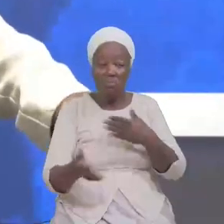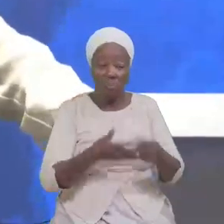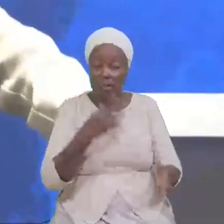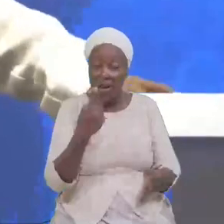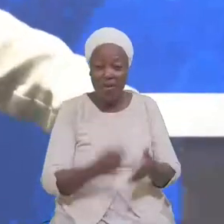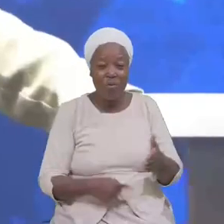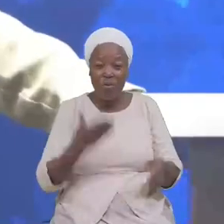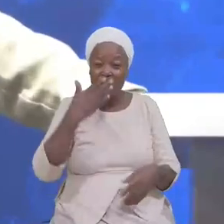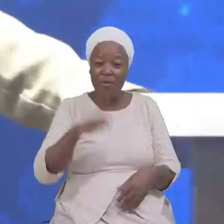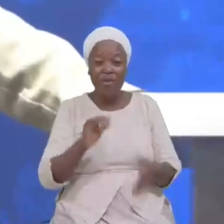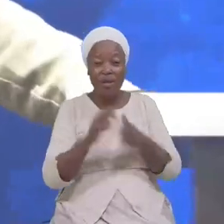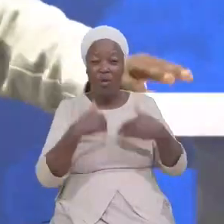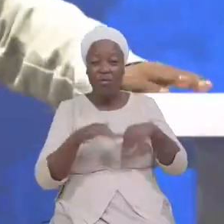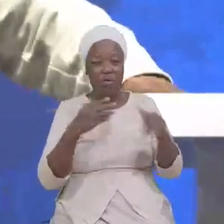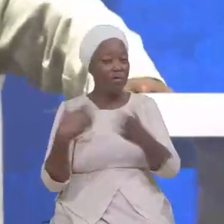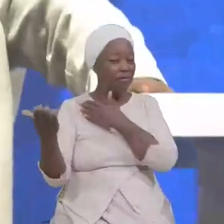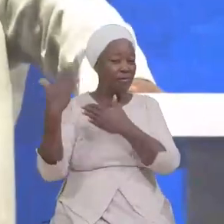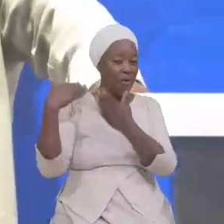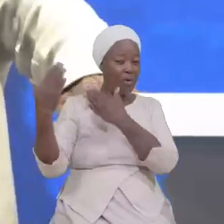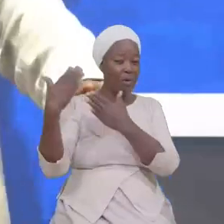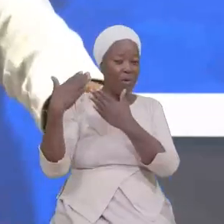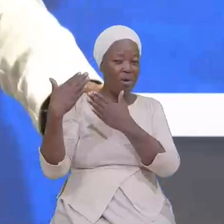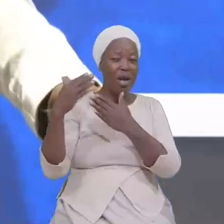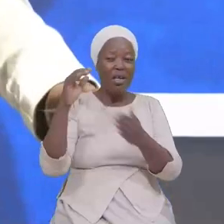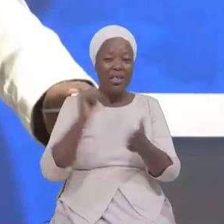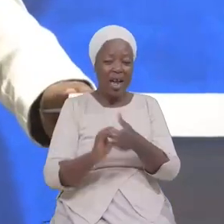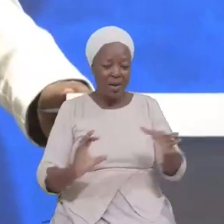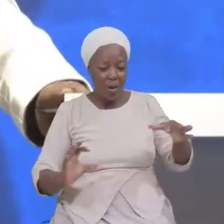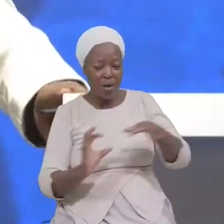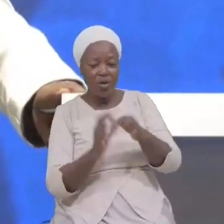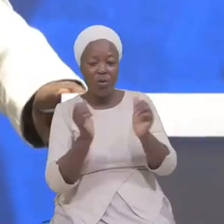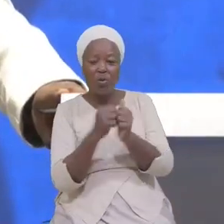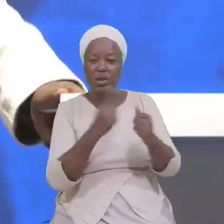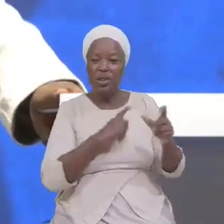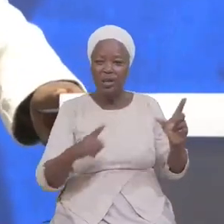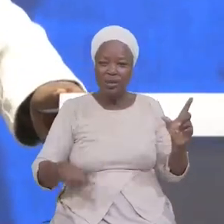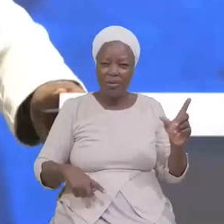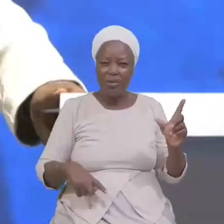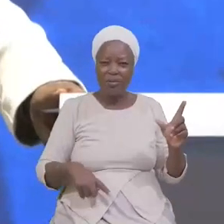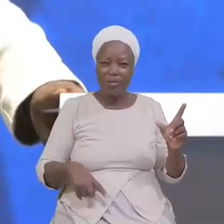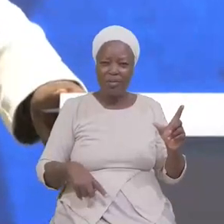Peu importe le mal que tu as commis par le passé, cette connexion au Seigneur,